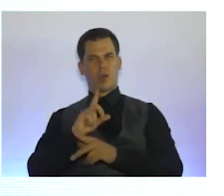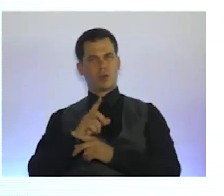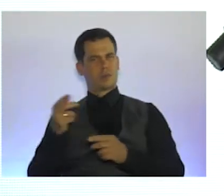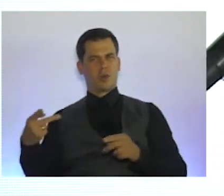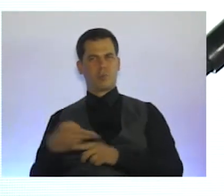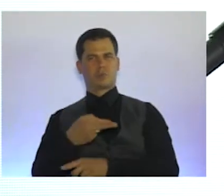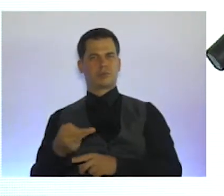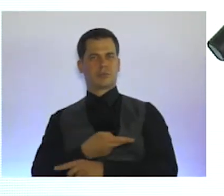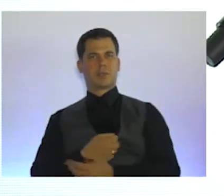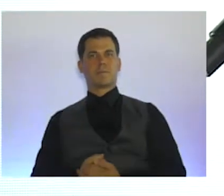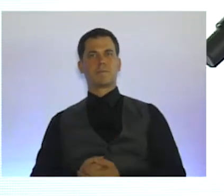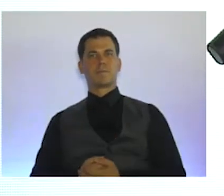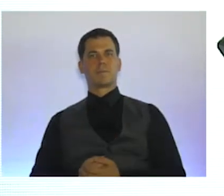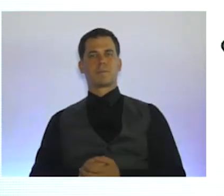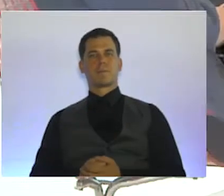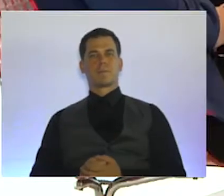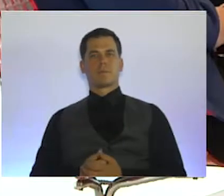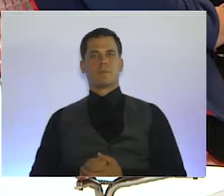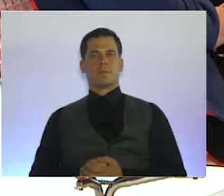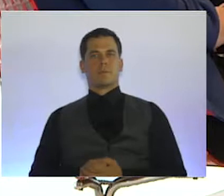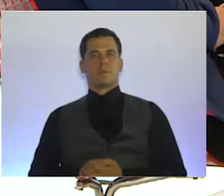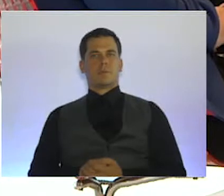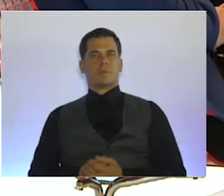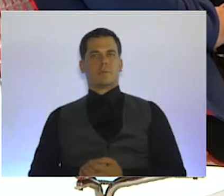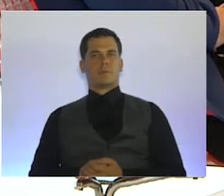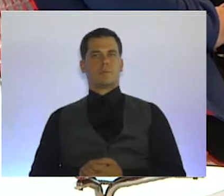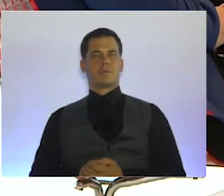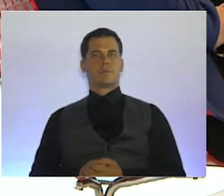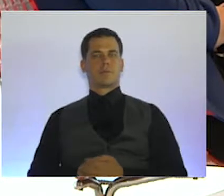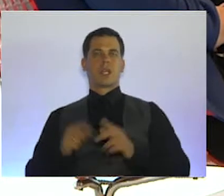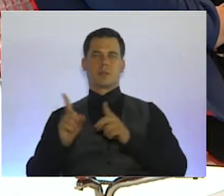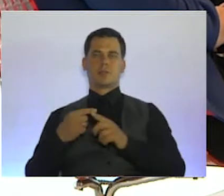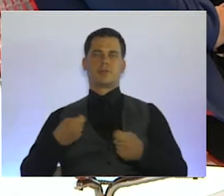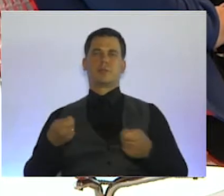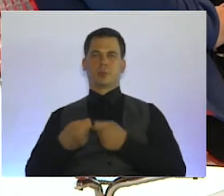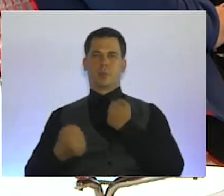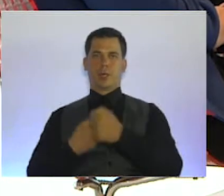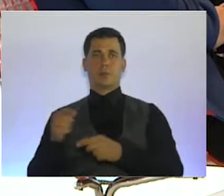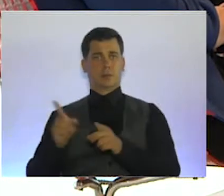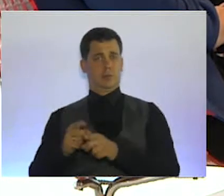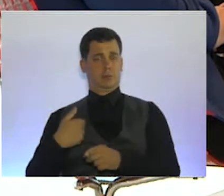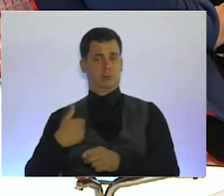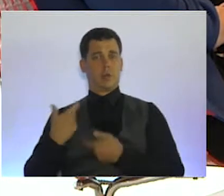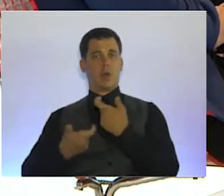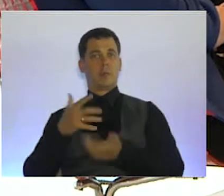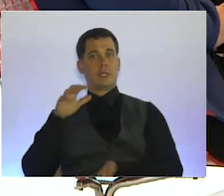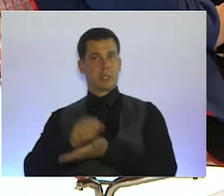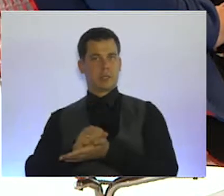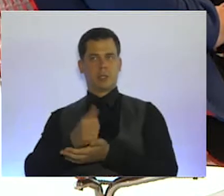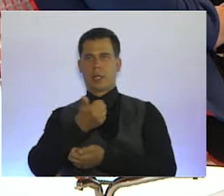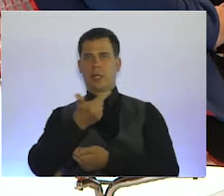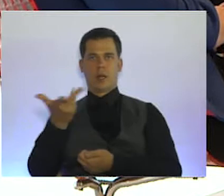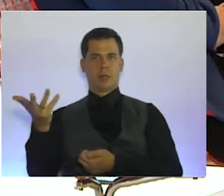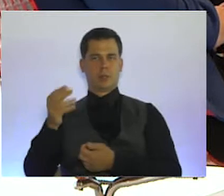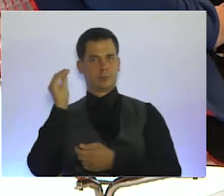strony tego bezbronnego potencjalnie? No tak, no my też współpracujemy, ja też sama prowadzę zajęcia na kilku uczelniach,